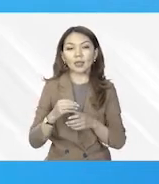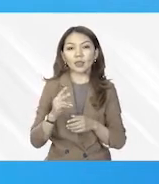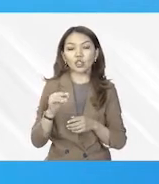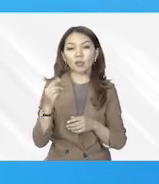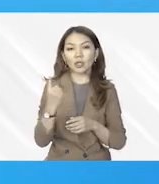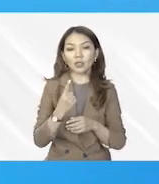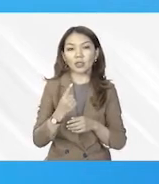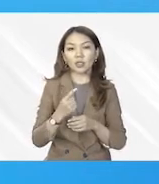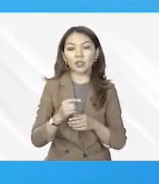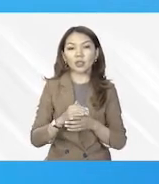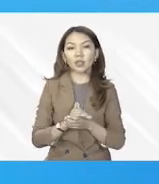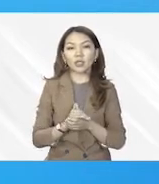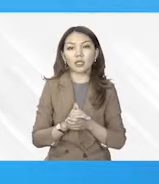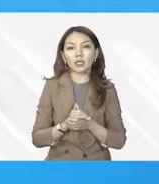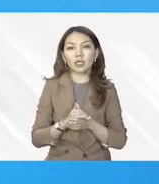и утолщаются.